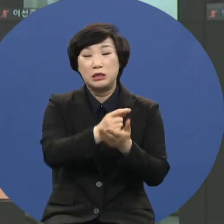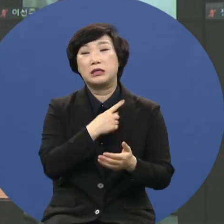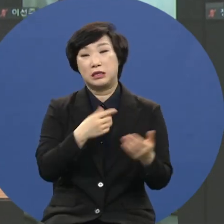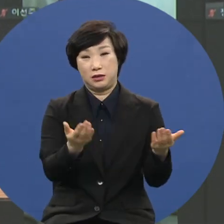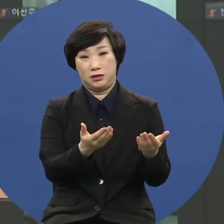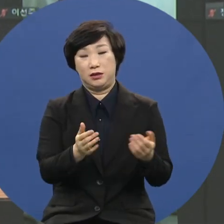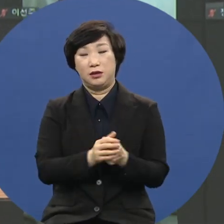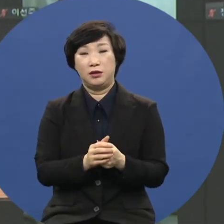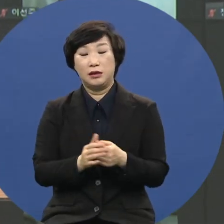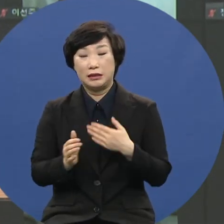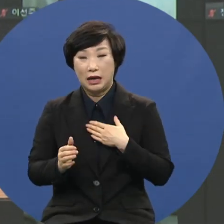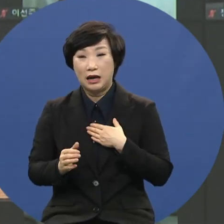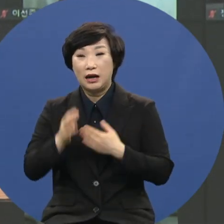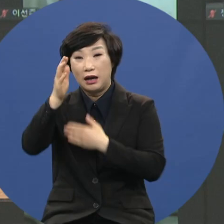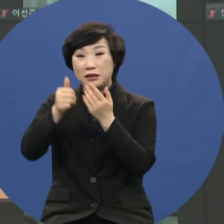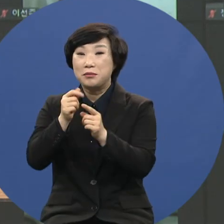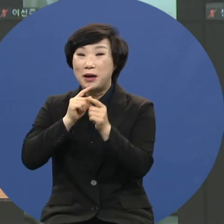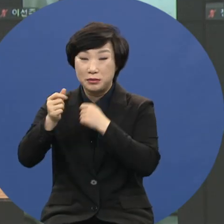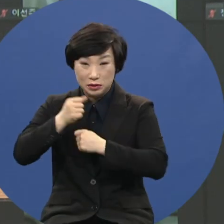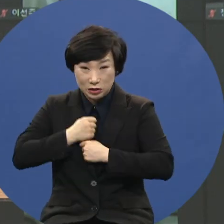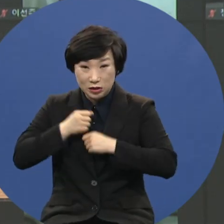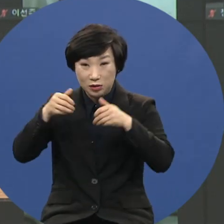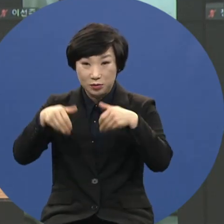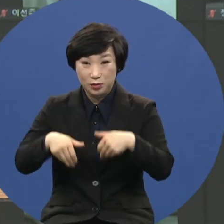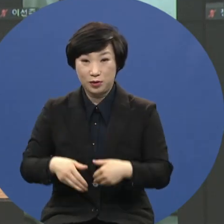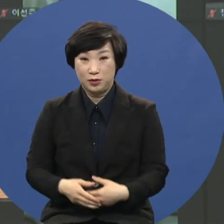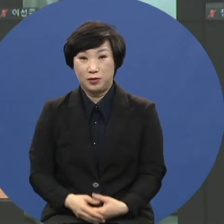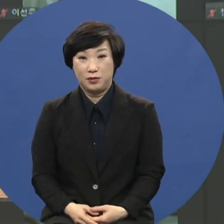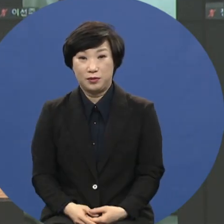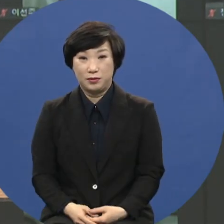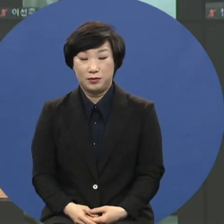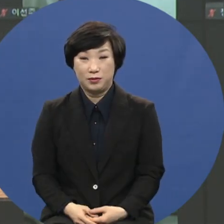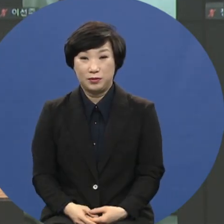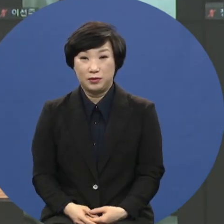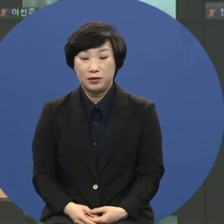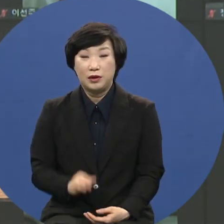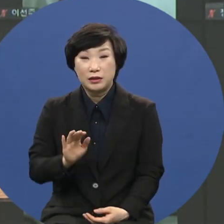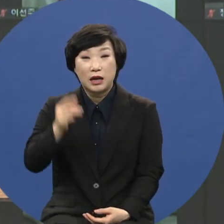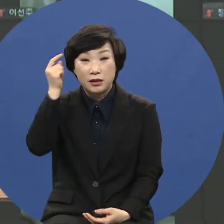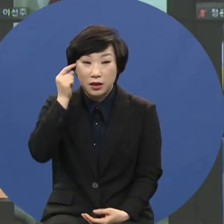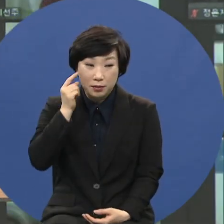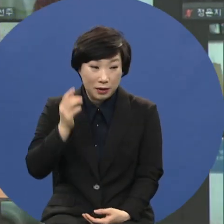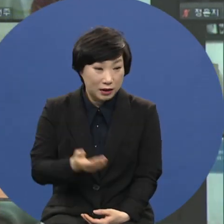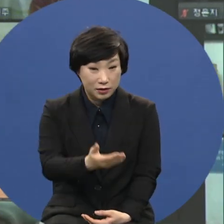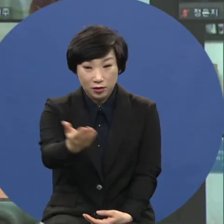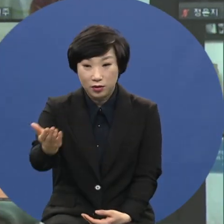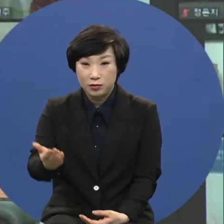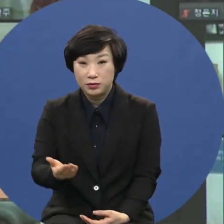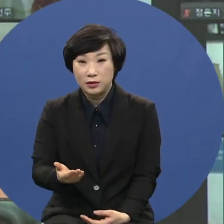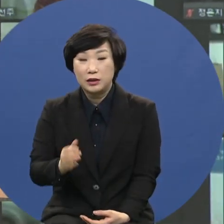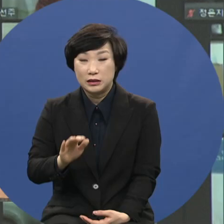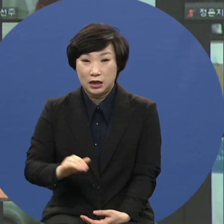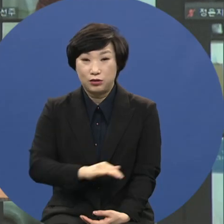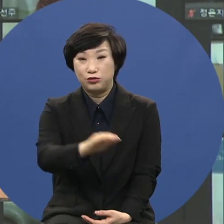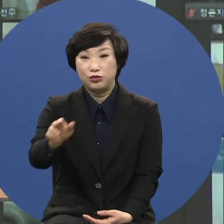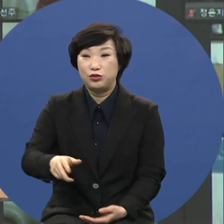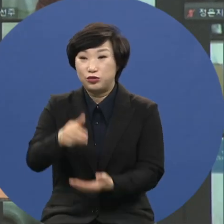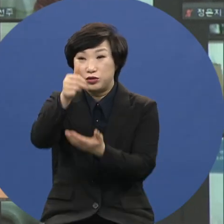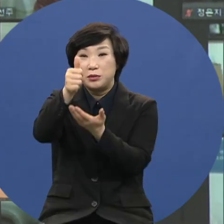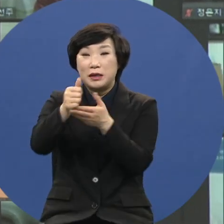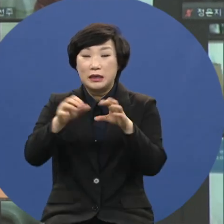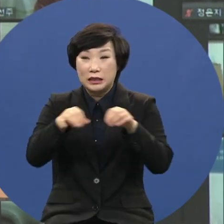것이니 지켜라 그 말입니다. 예, 그러니까 보세요. 우리 주님이 이